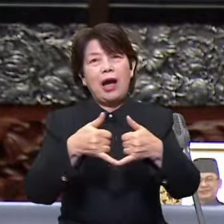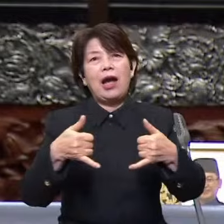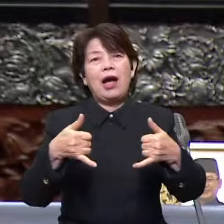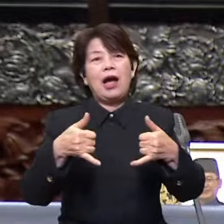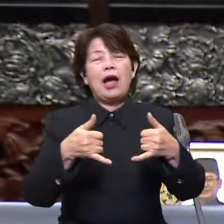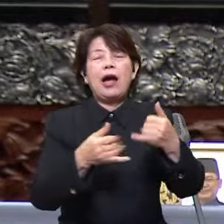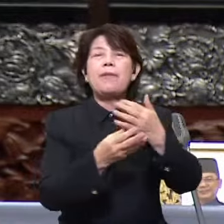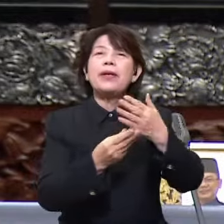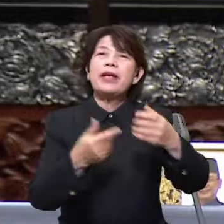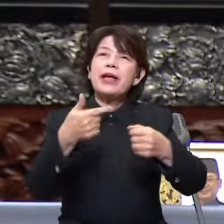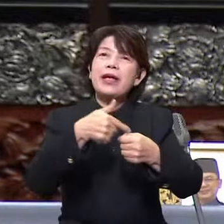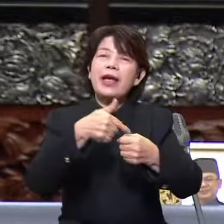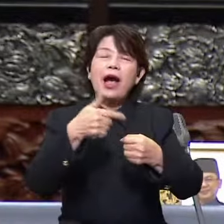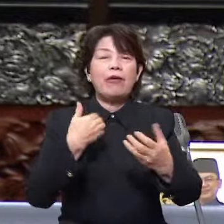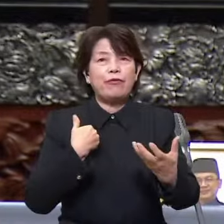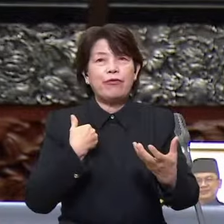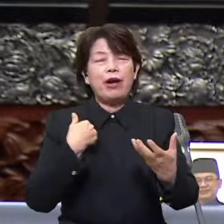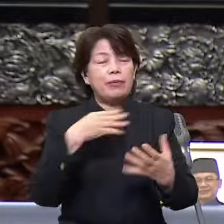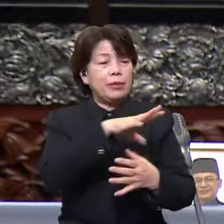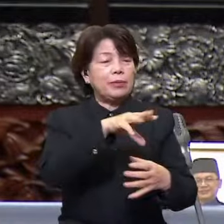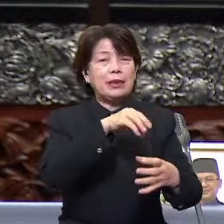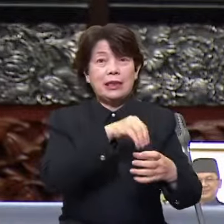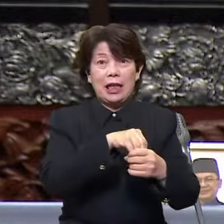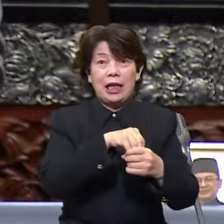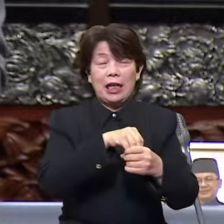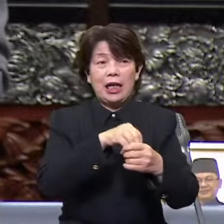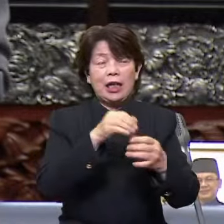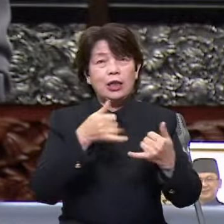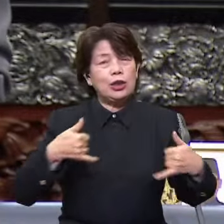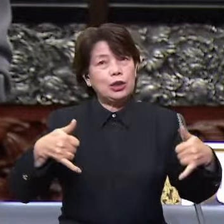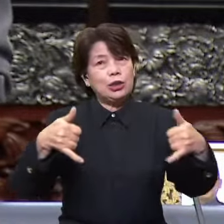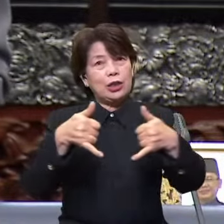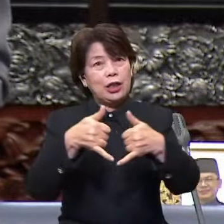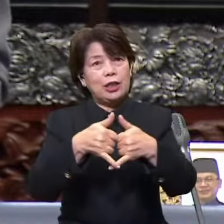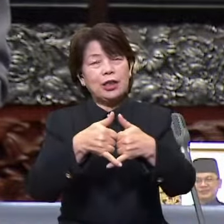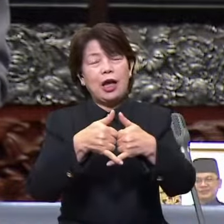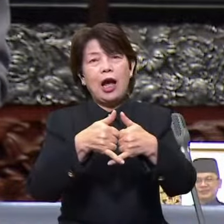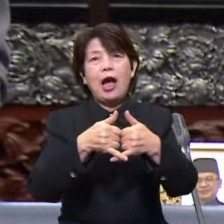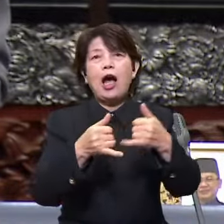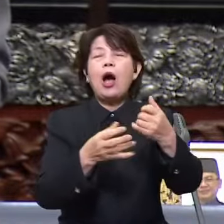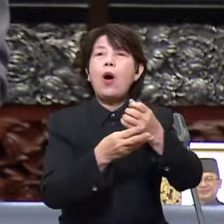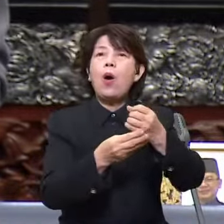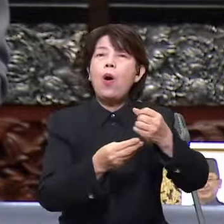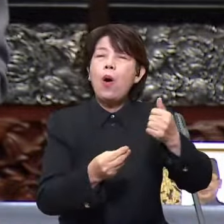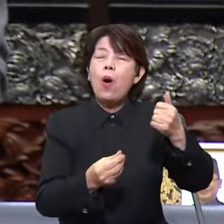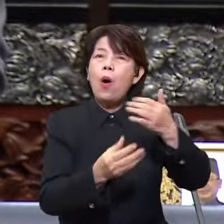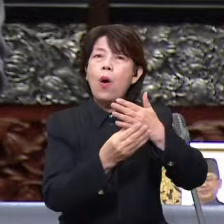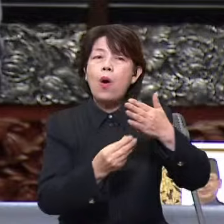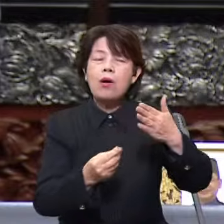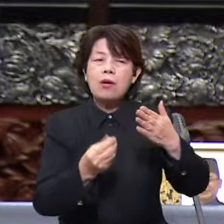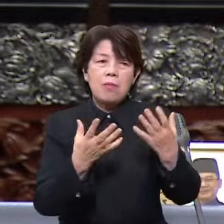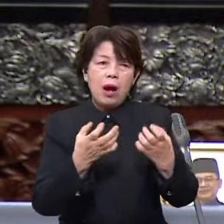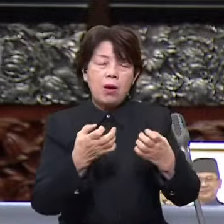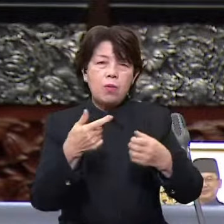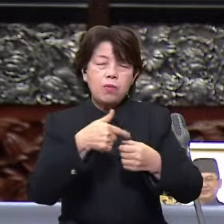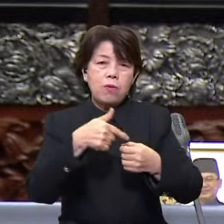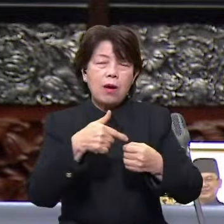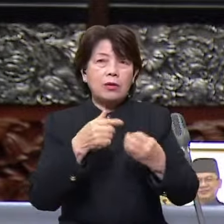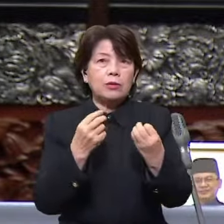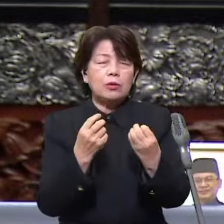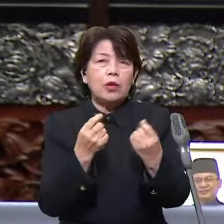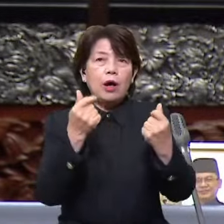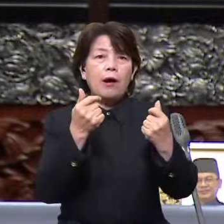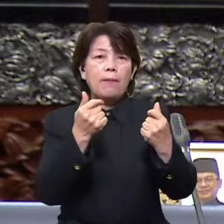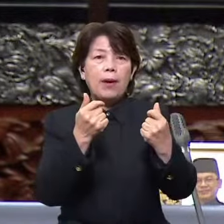kita meneruskan engagement dengan syarikat-syarikat oilco ini untuk memastikan lebih cepat dikeluarkan. Selain